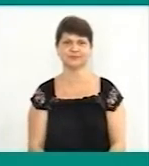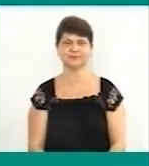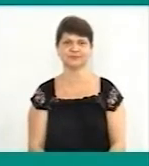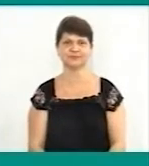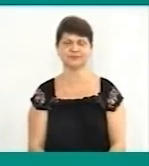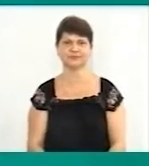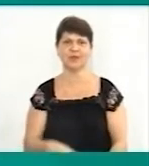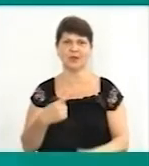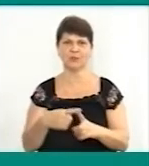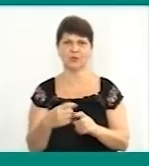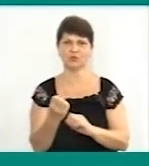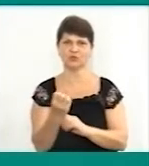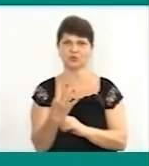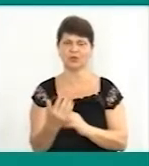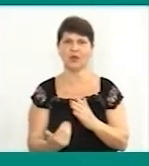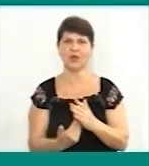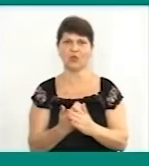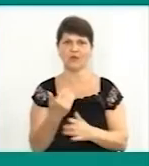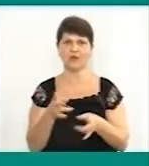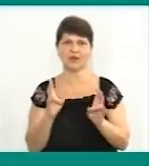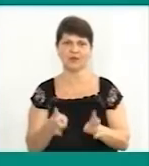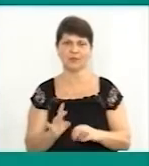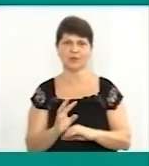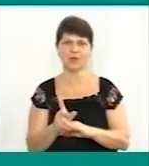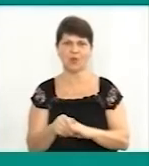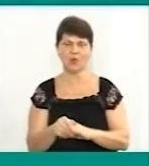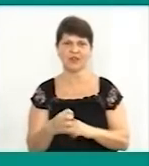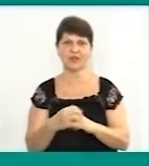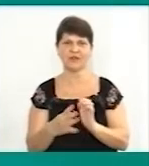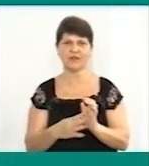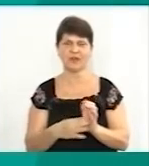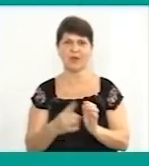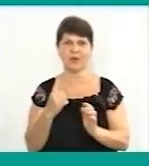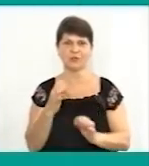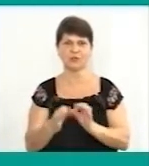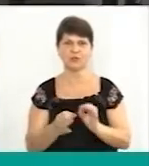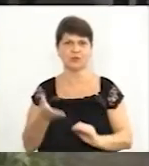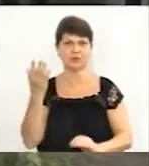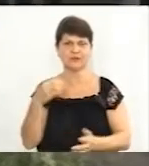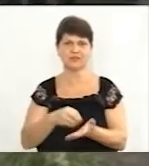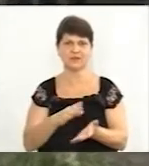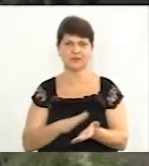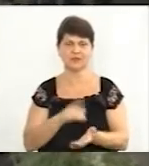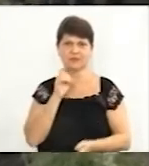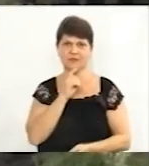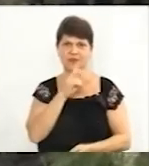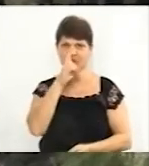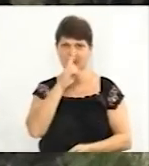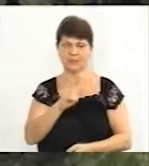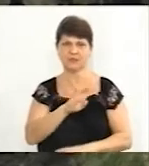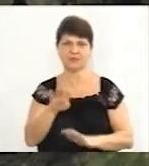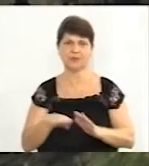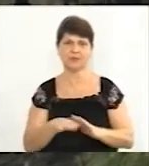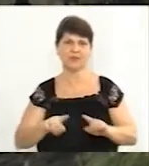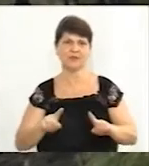Плюс 14 нових випадків COVID-19 за минулу добу зафіксували на Вінниччині. 2 місяці під вартою без